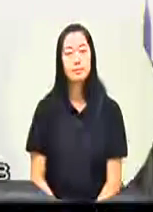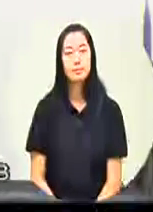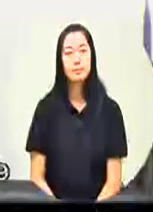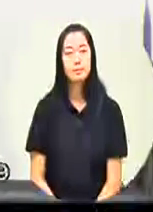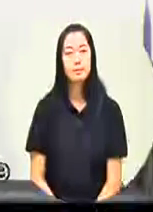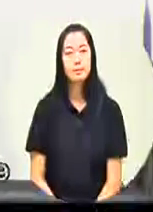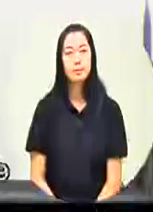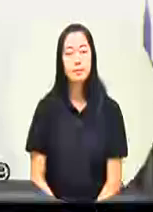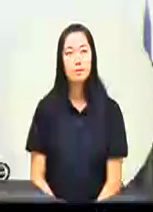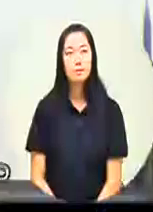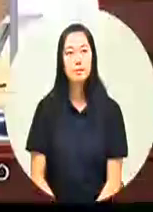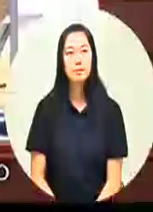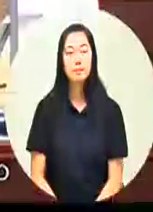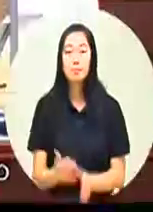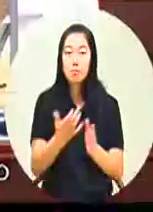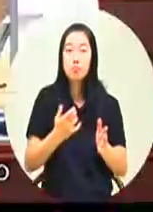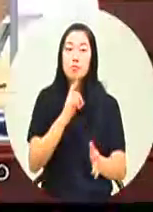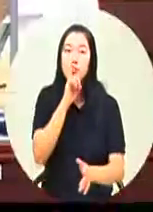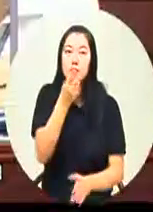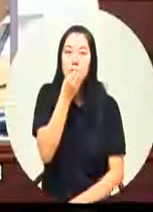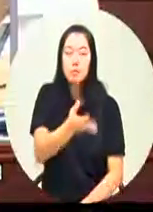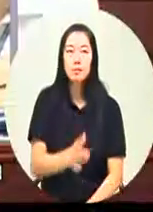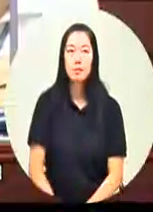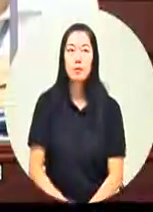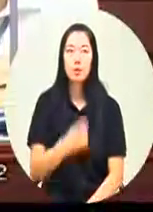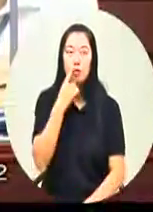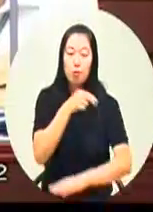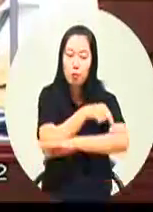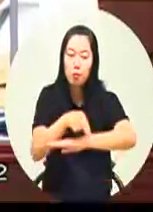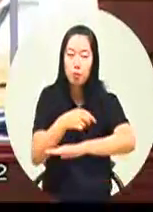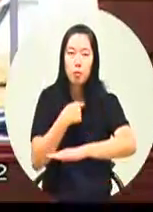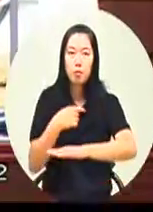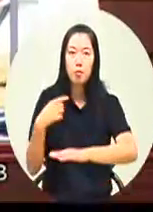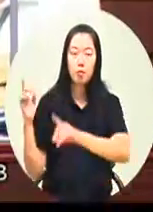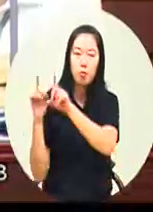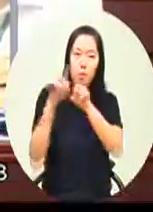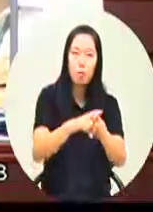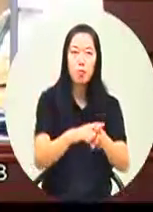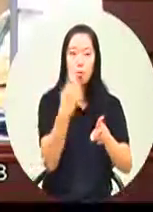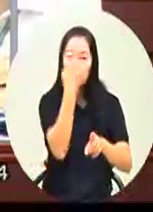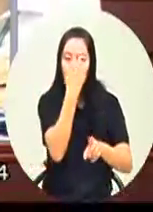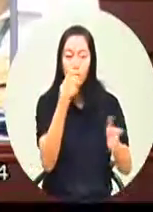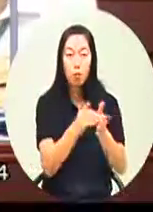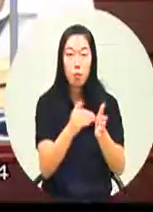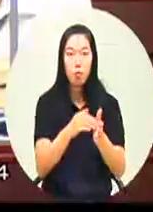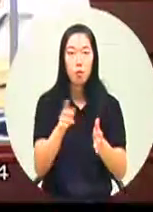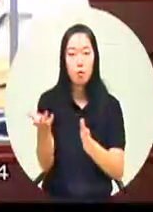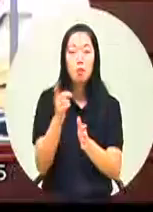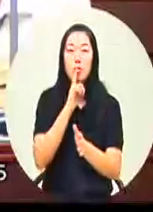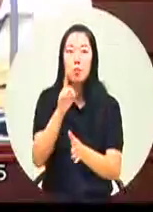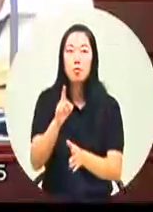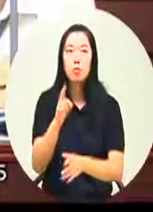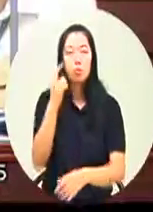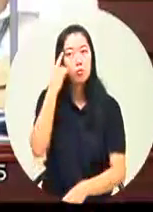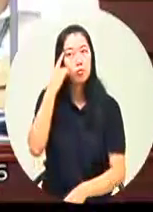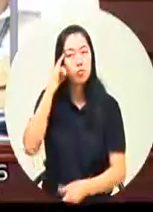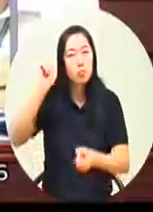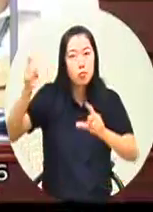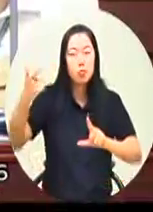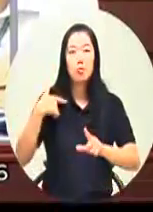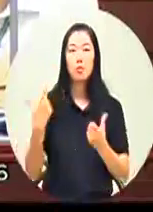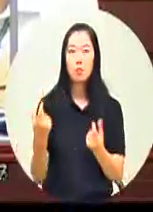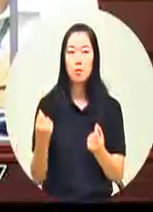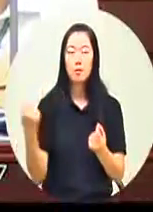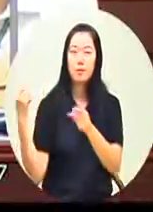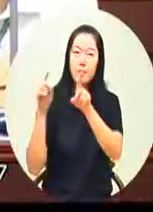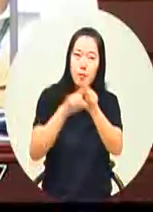是啊，我刚才说过了，如果画红线一定是我们经过会刊以后才会去画。那议员画过红线以后，议员还有意见，我们当然还要